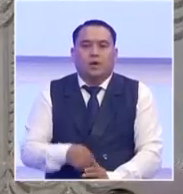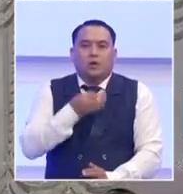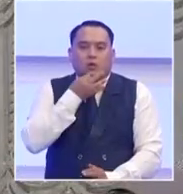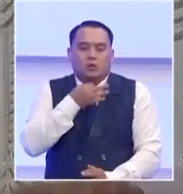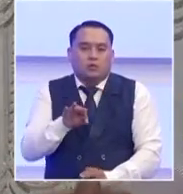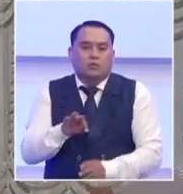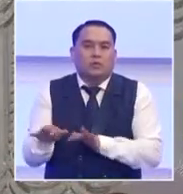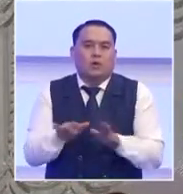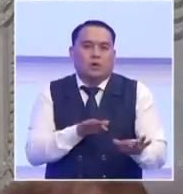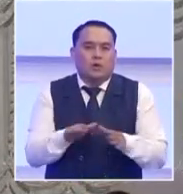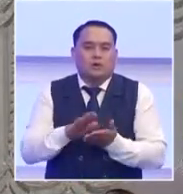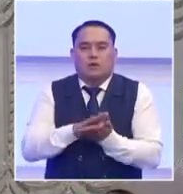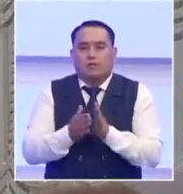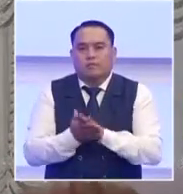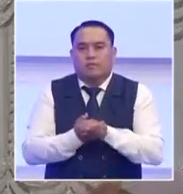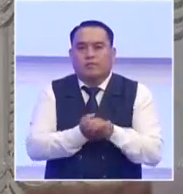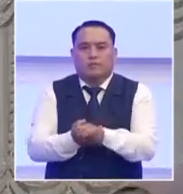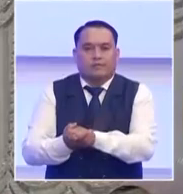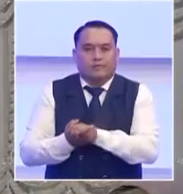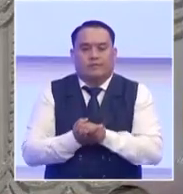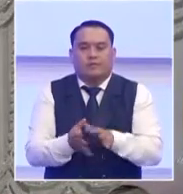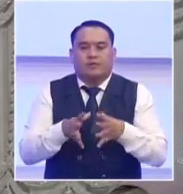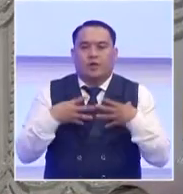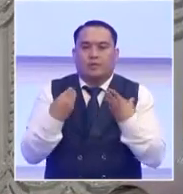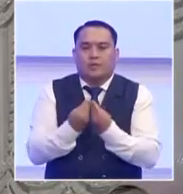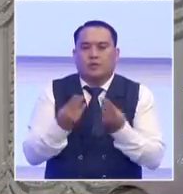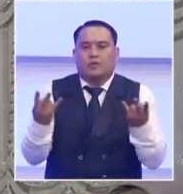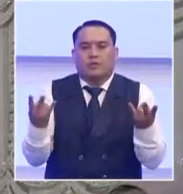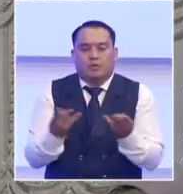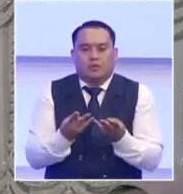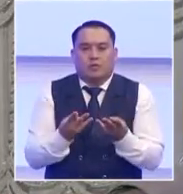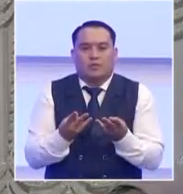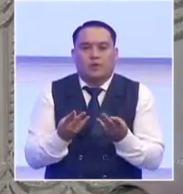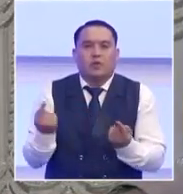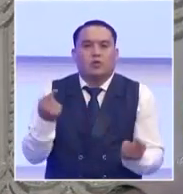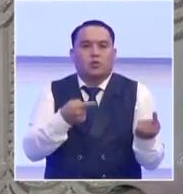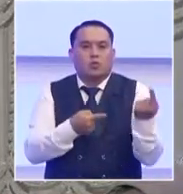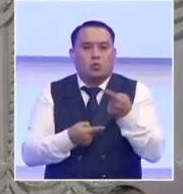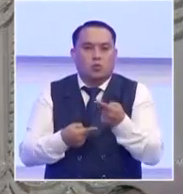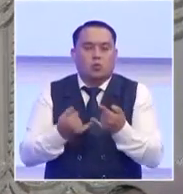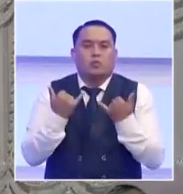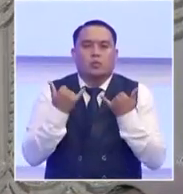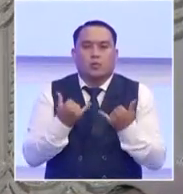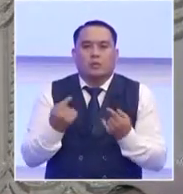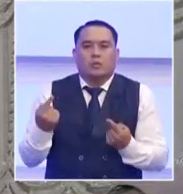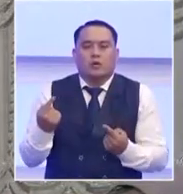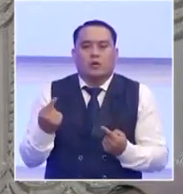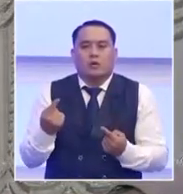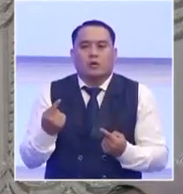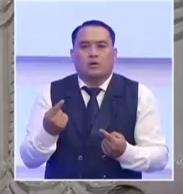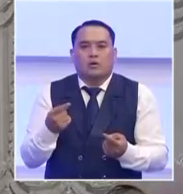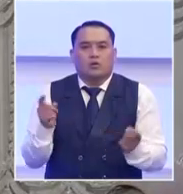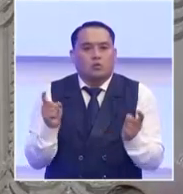да ақылдасып, келісіп, өссек, бетсек. Сенесі бе, күні бүгінгі дейін бір-бірімізге